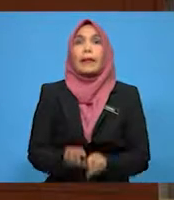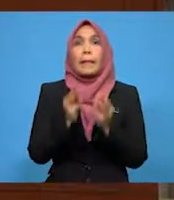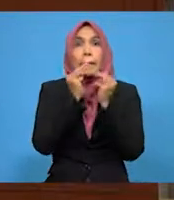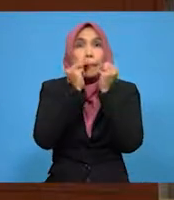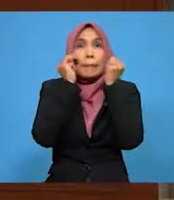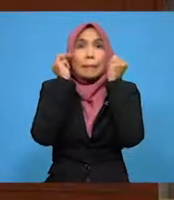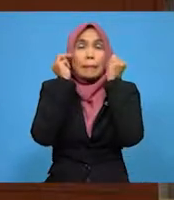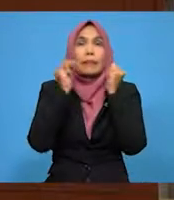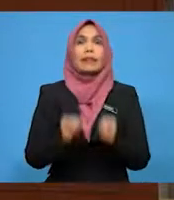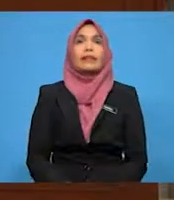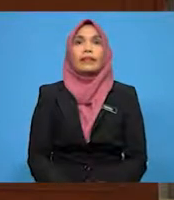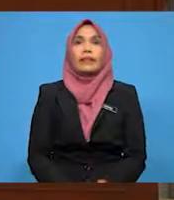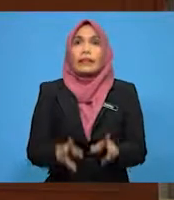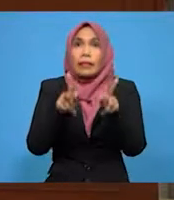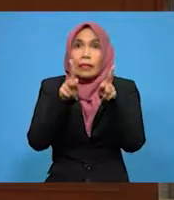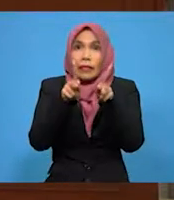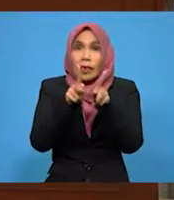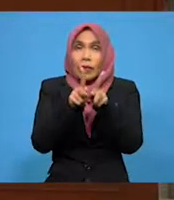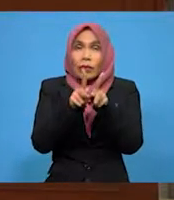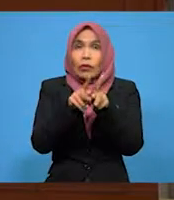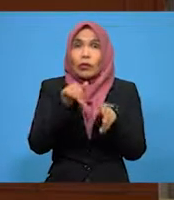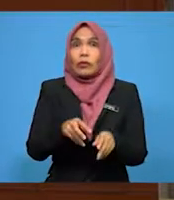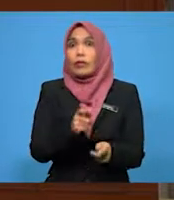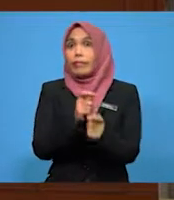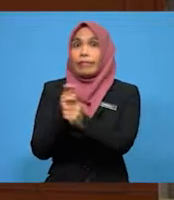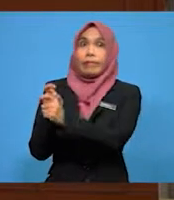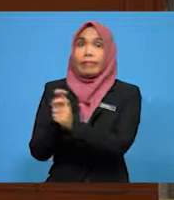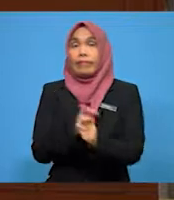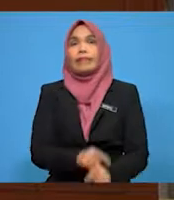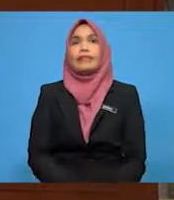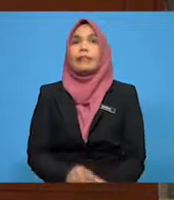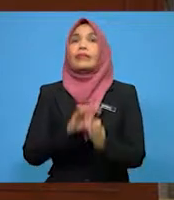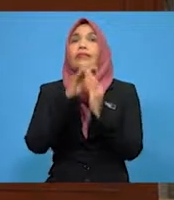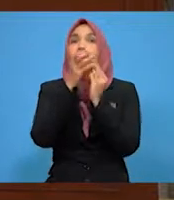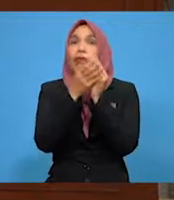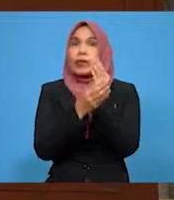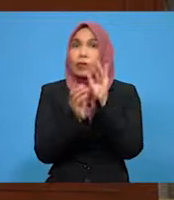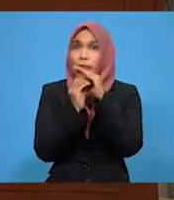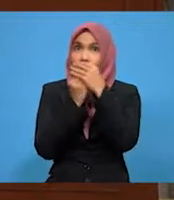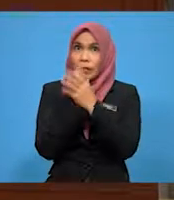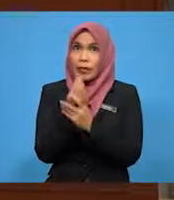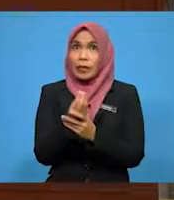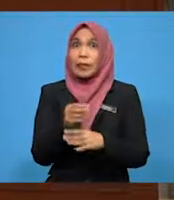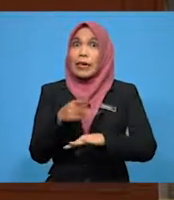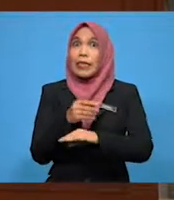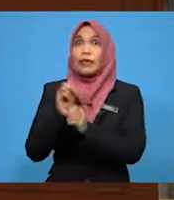mulut, kasut bot yang telah disanitasi, sarung tangan getah pakai